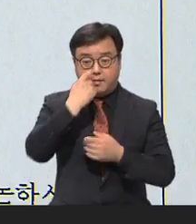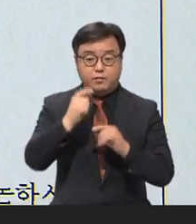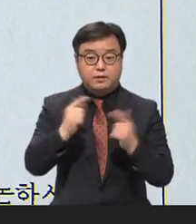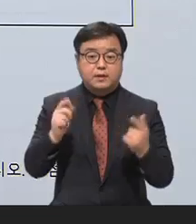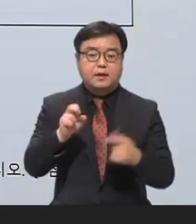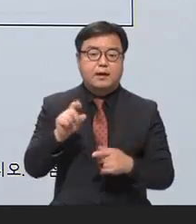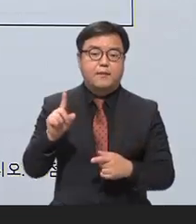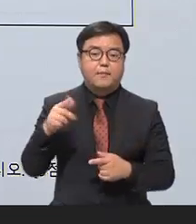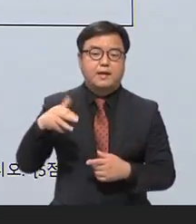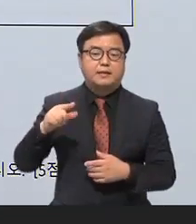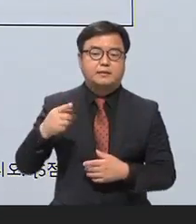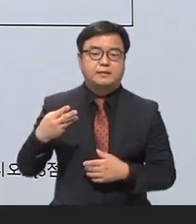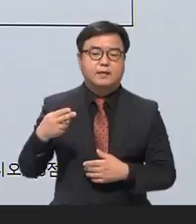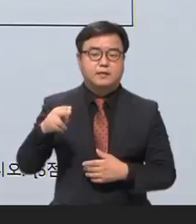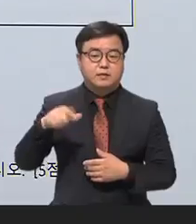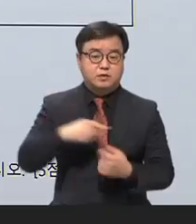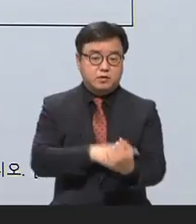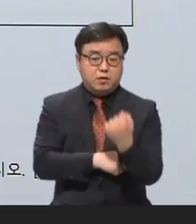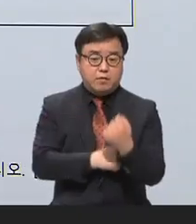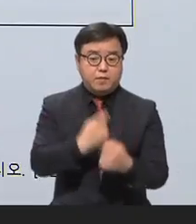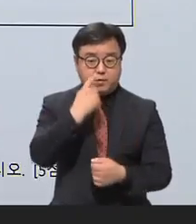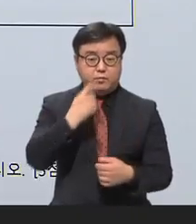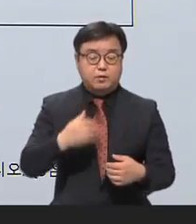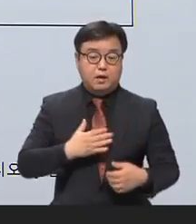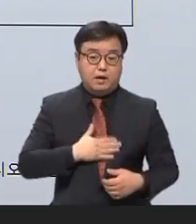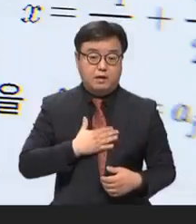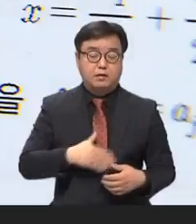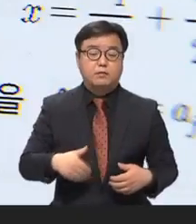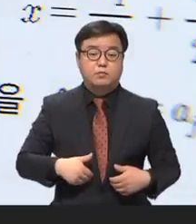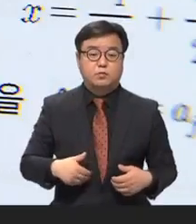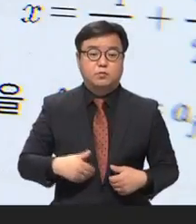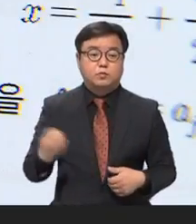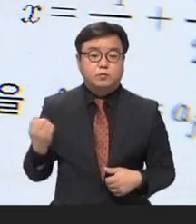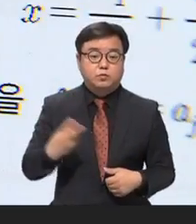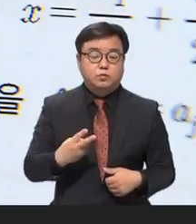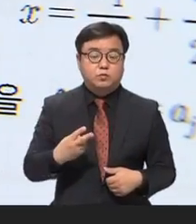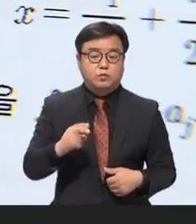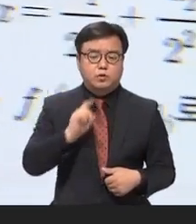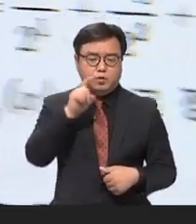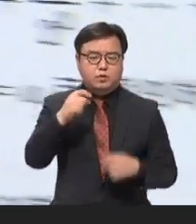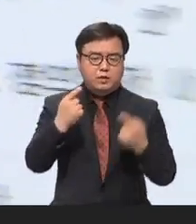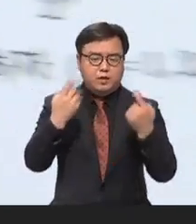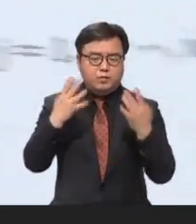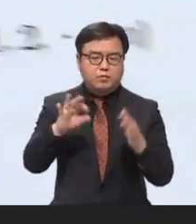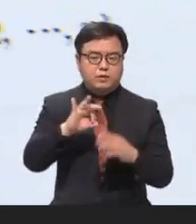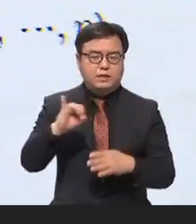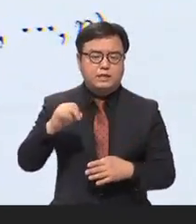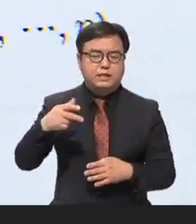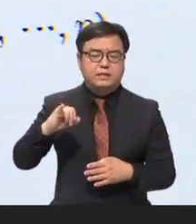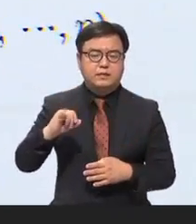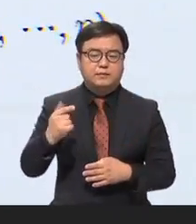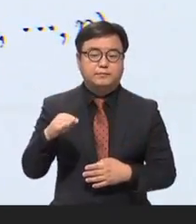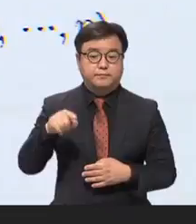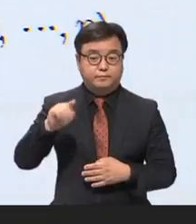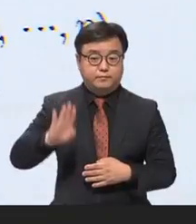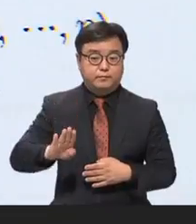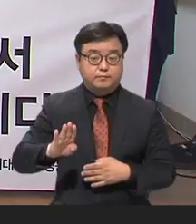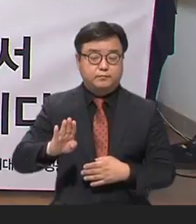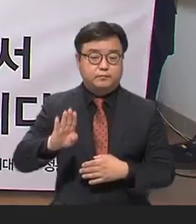있습니다. 연세대학교의 수학 논술에선 이진법의 분수 표현을 물었는데 대학 전공 강의에서 배우는